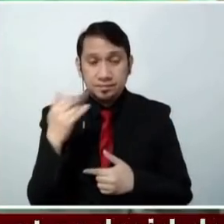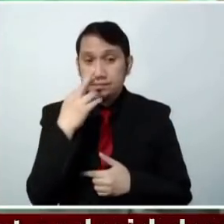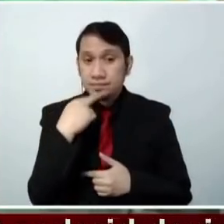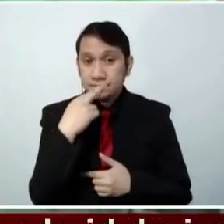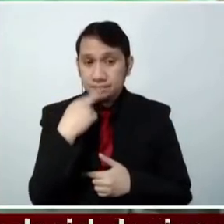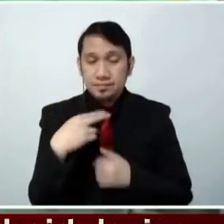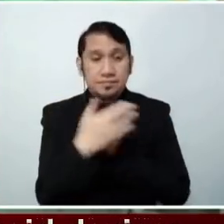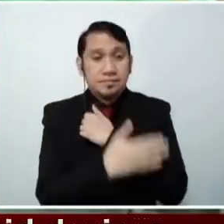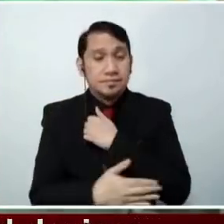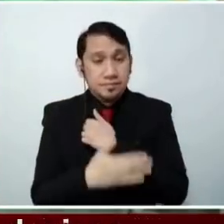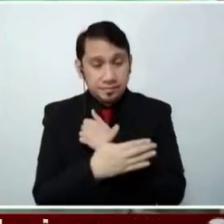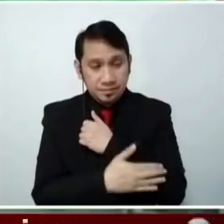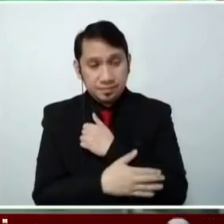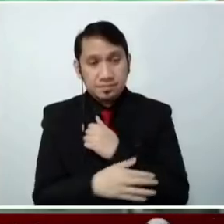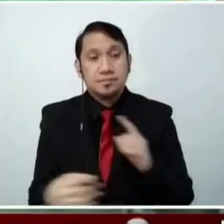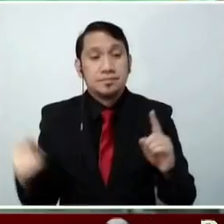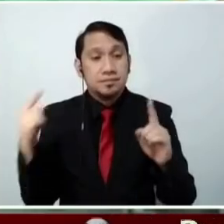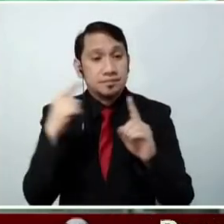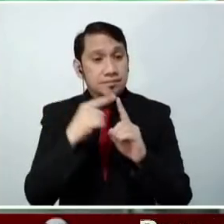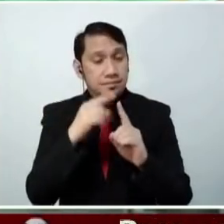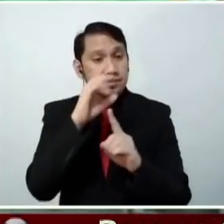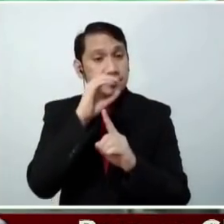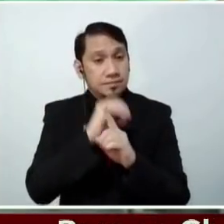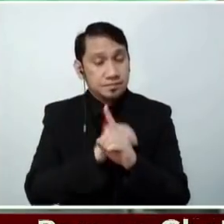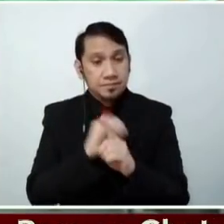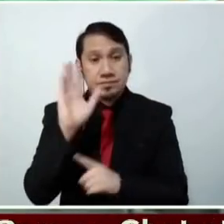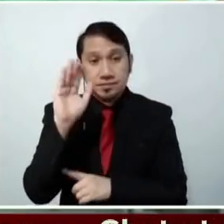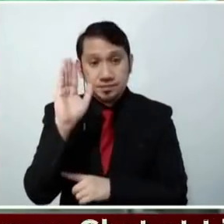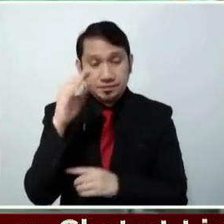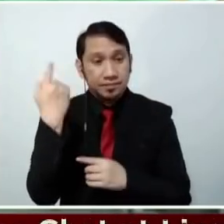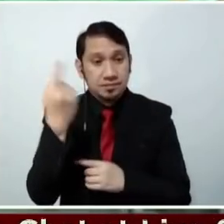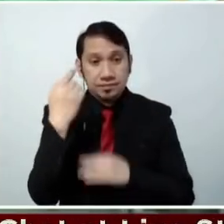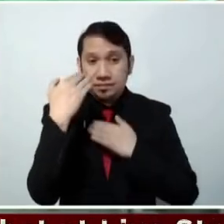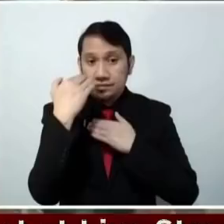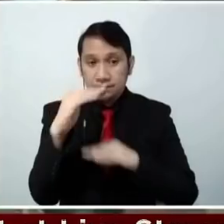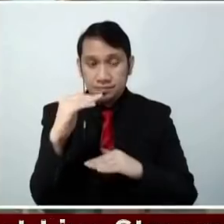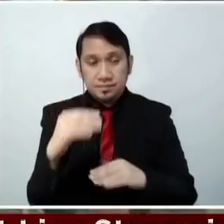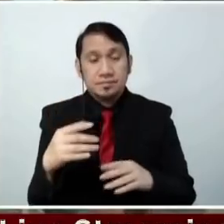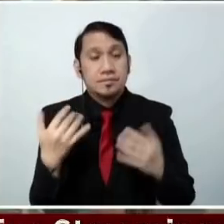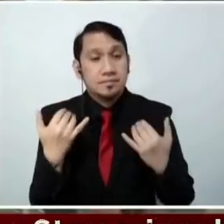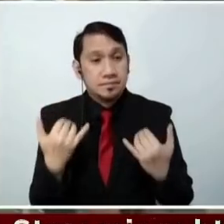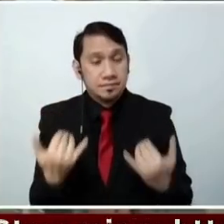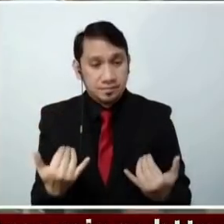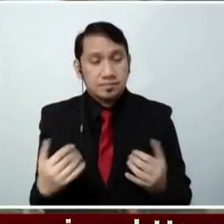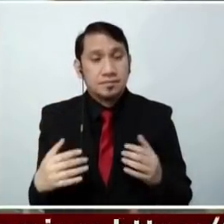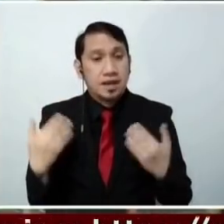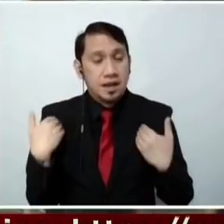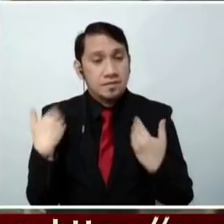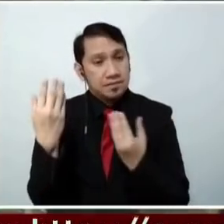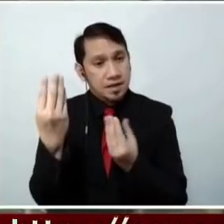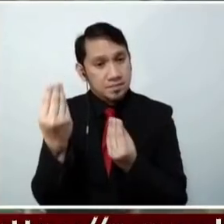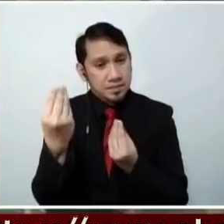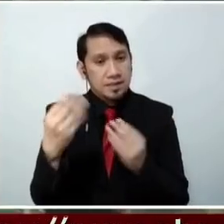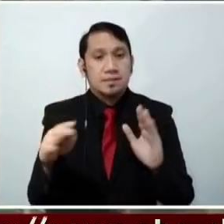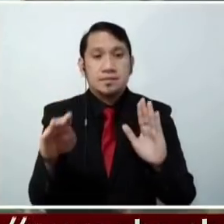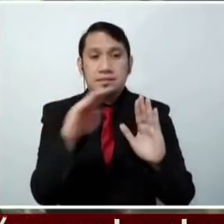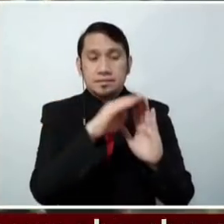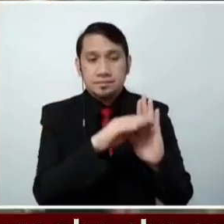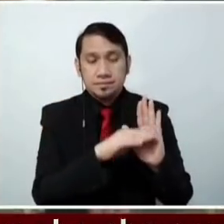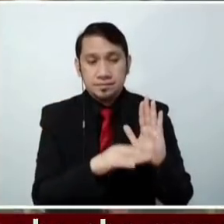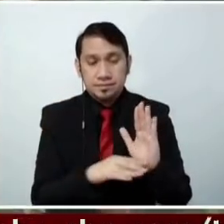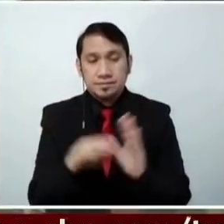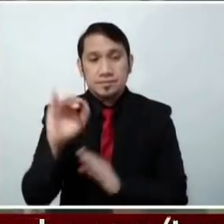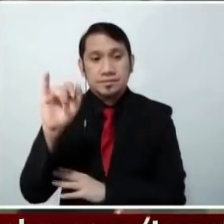countries ay epektibo lang hanggang October 15. Kaya inaasahan din na maglalabas ng updated na listahan ang